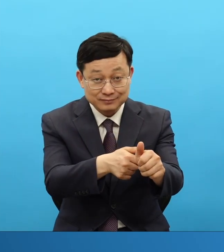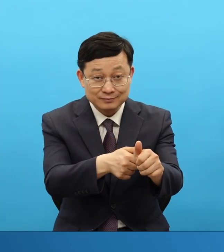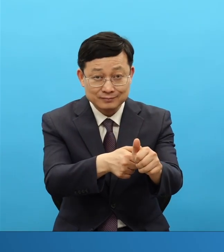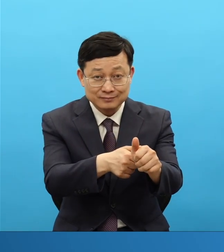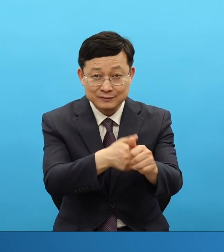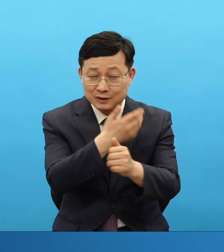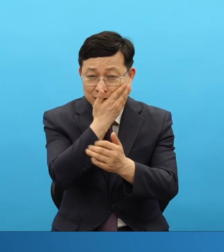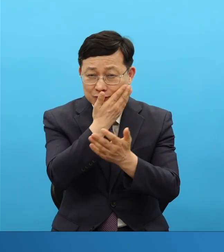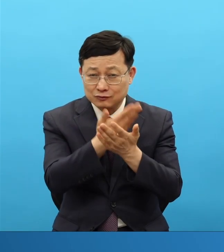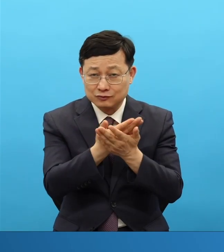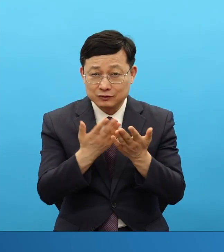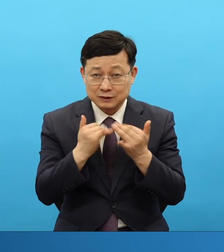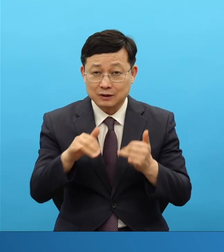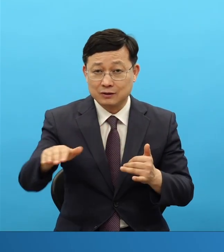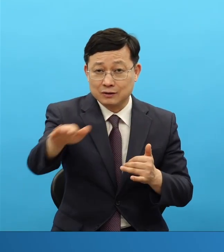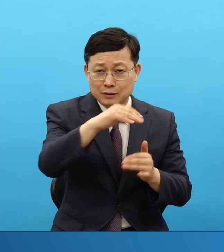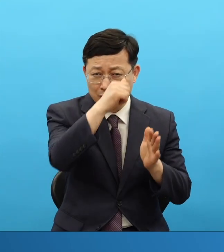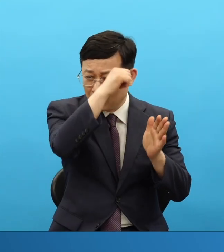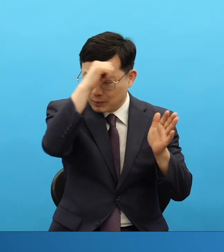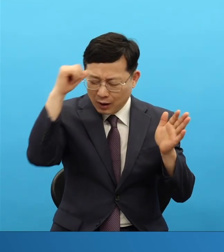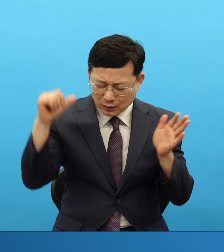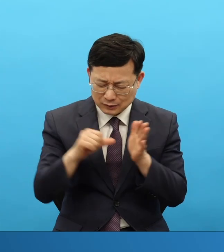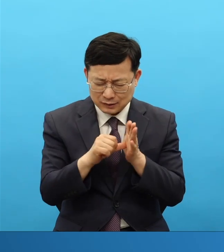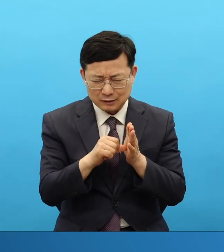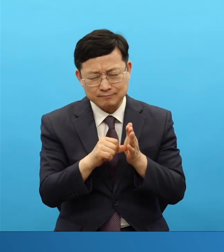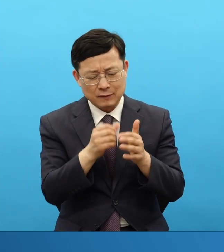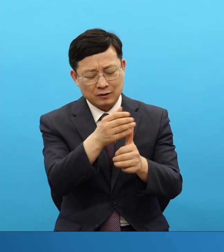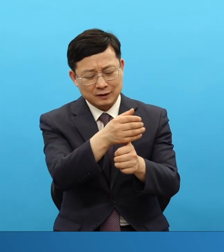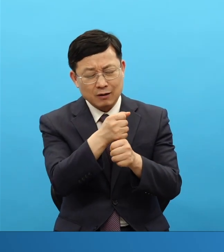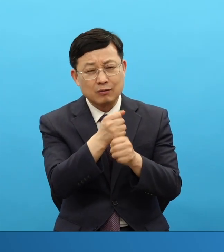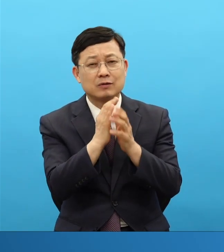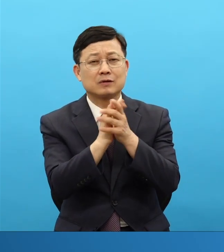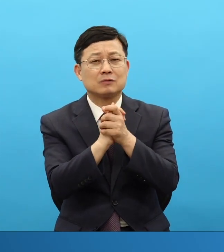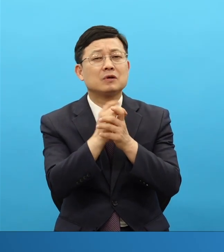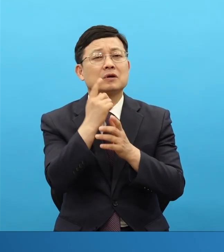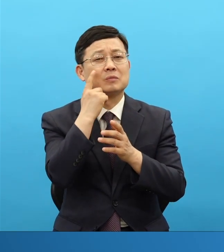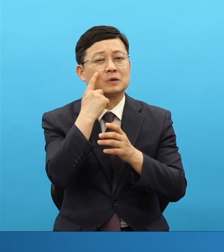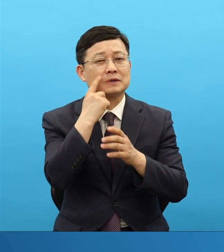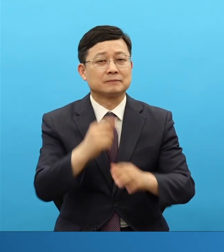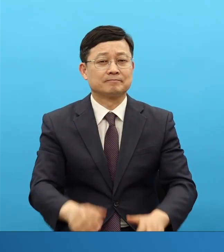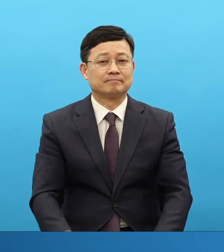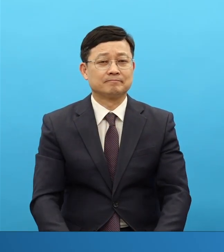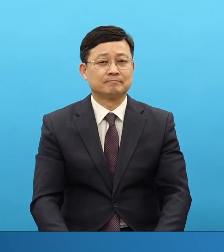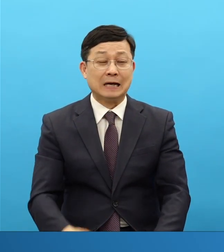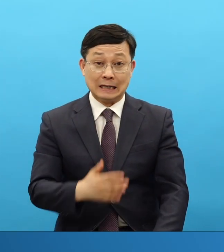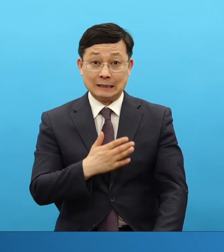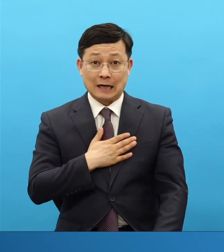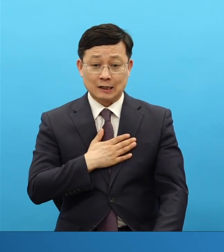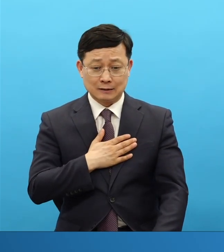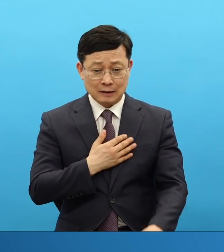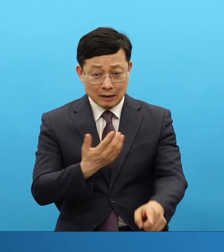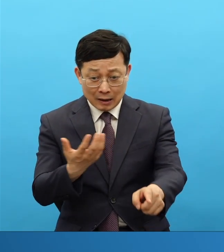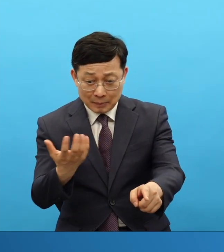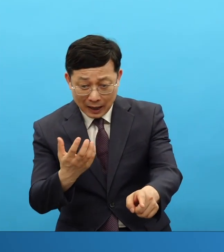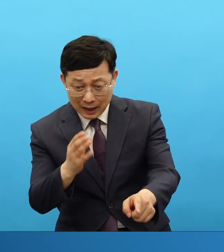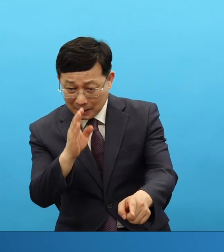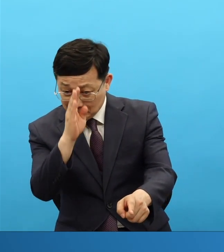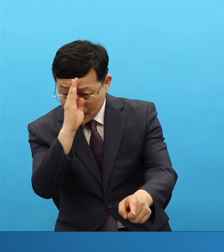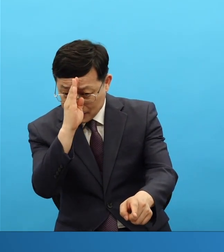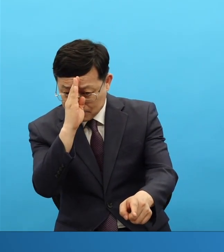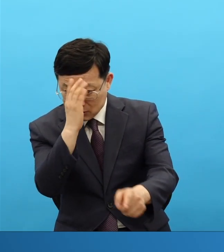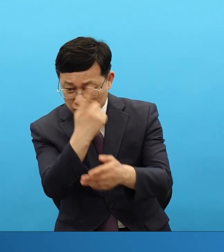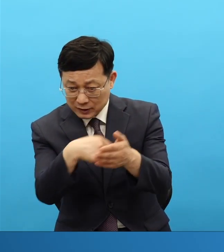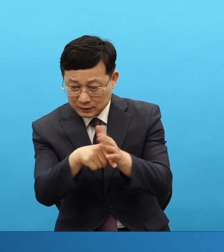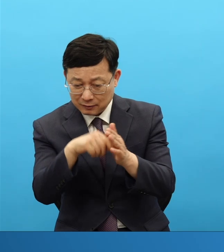whole life. 나는 병든 자 살리는 힐링하우스를 남길 것이다. I will leave behind the healing house to save